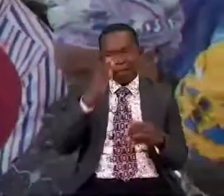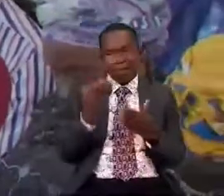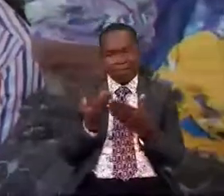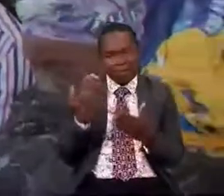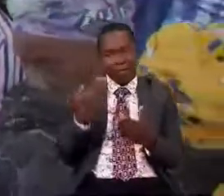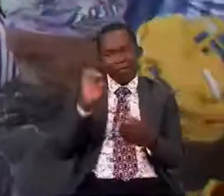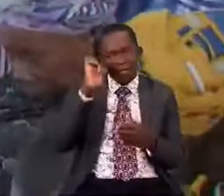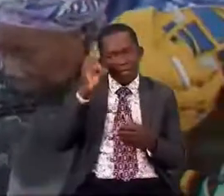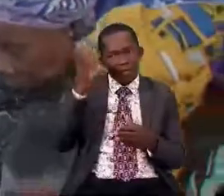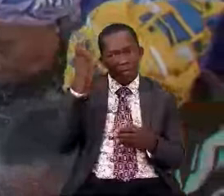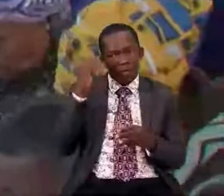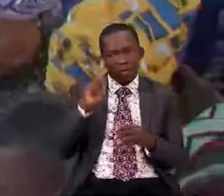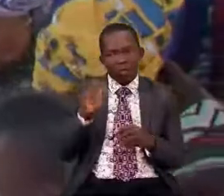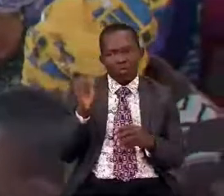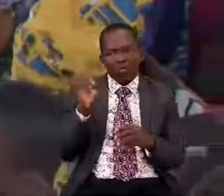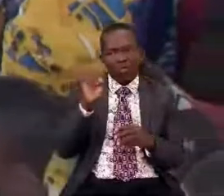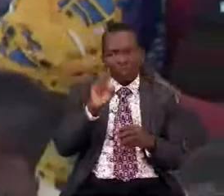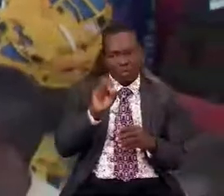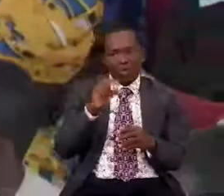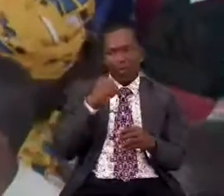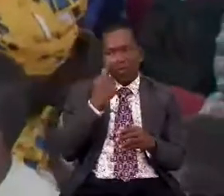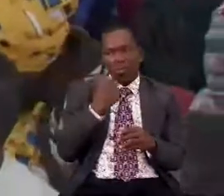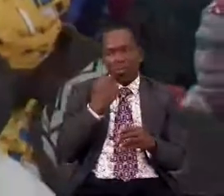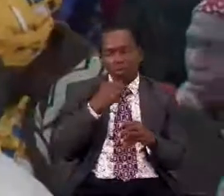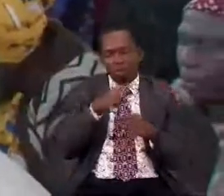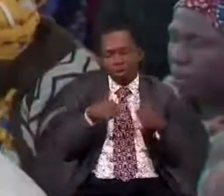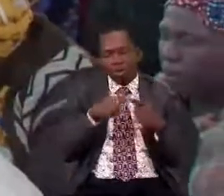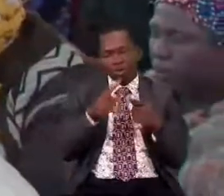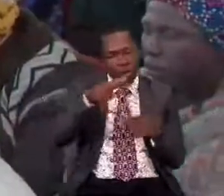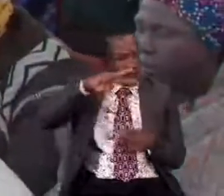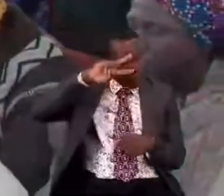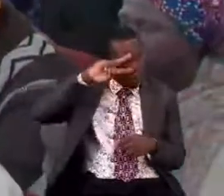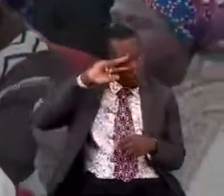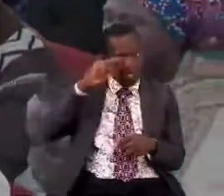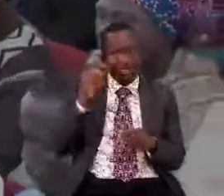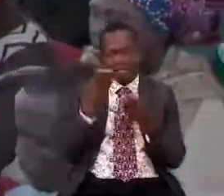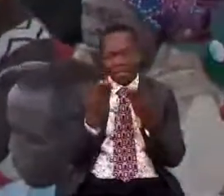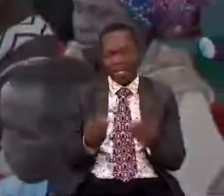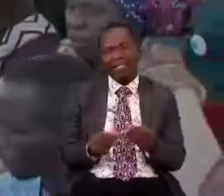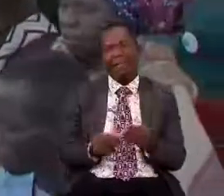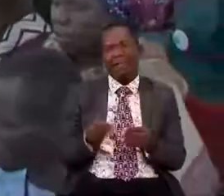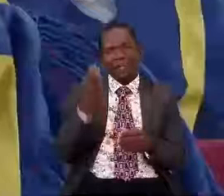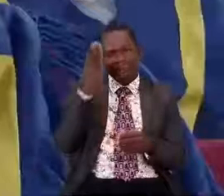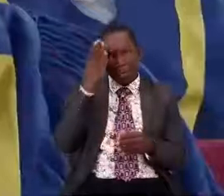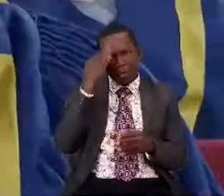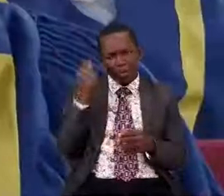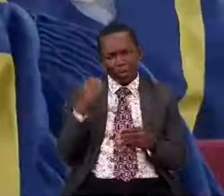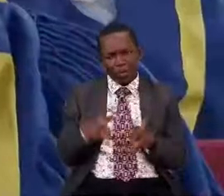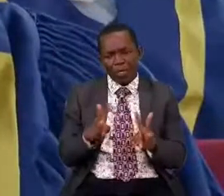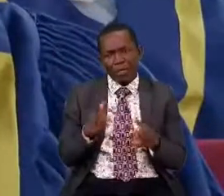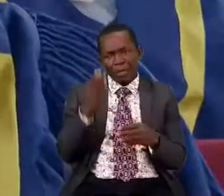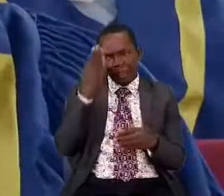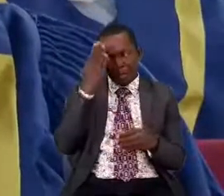de Canaan. Il connaissait le chemin. Il connaissait la voie. Il connaissait tous les détours et les raccourcis, bien sûr. Mais